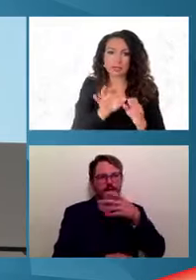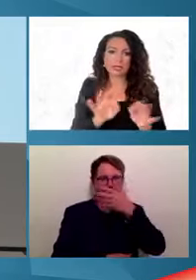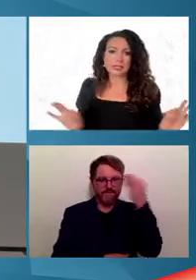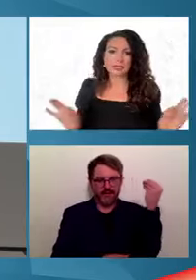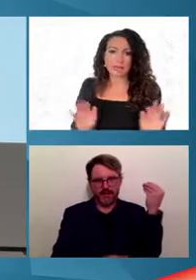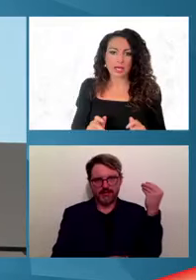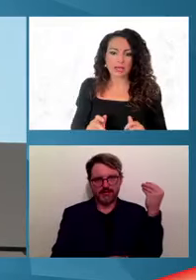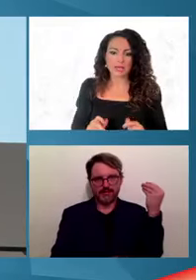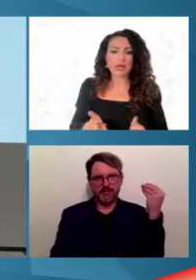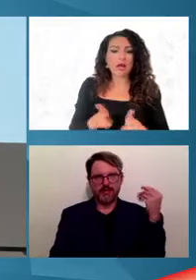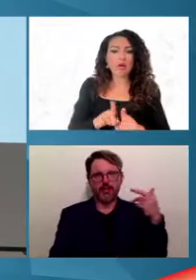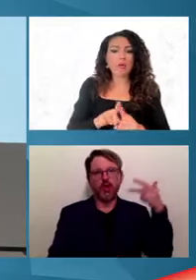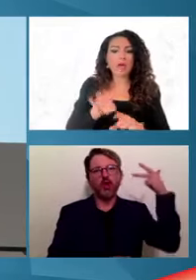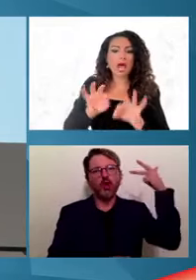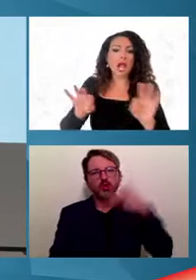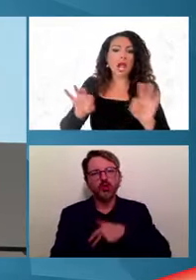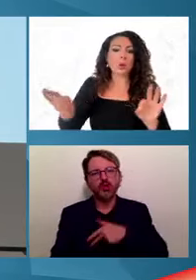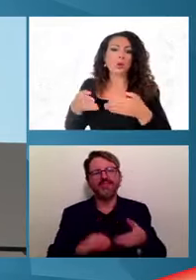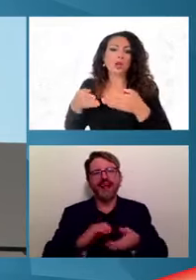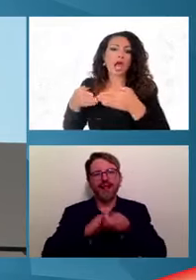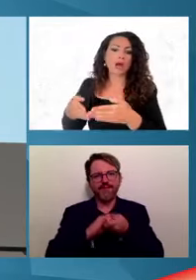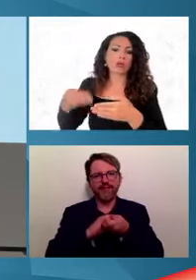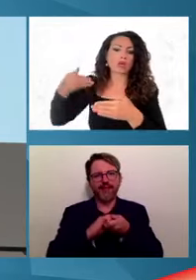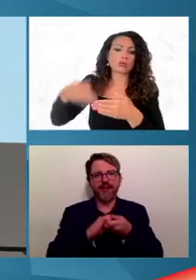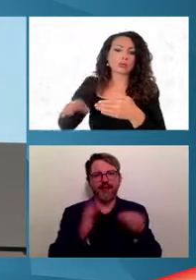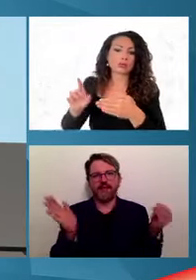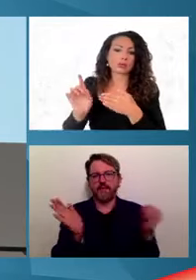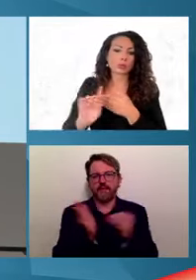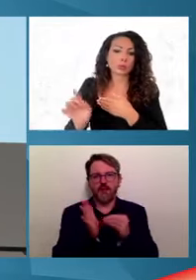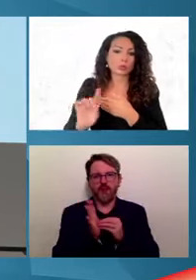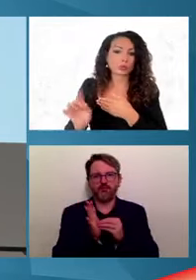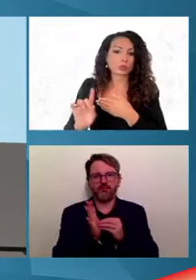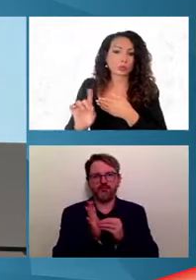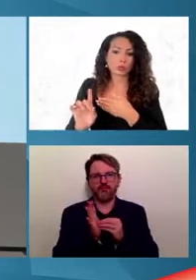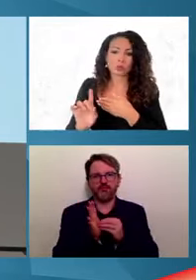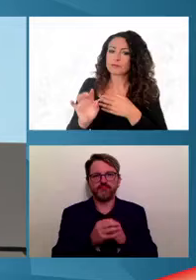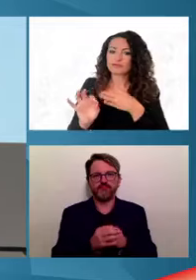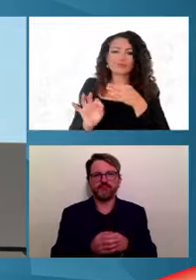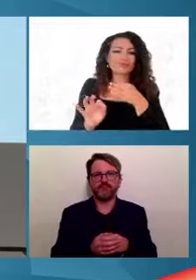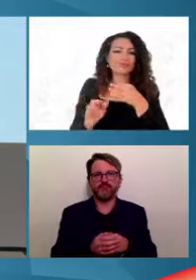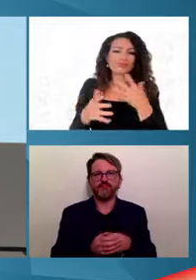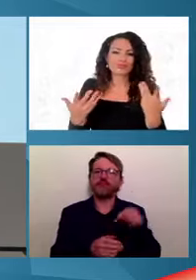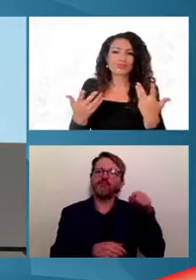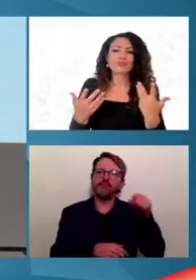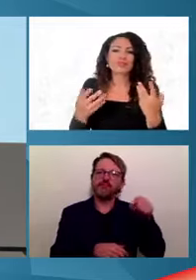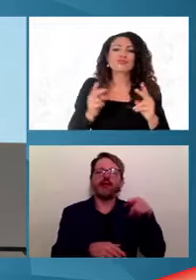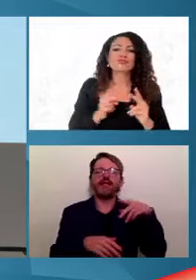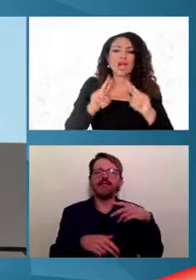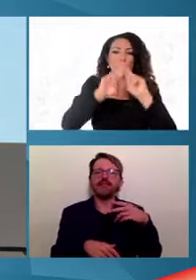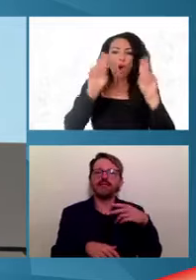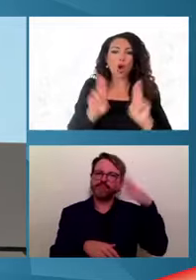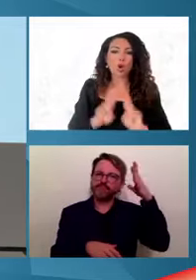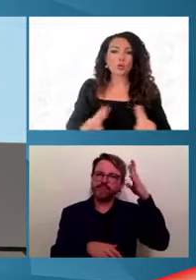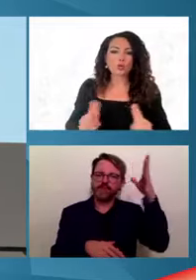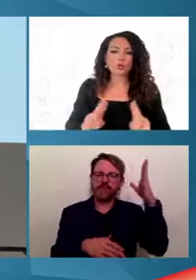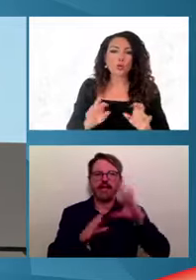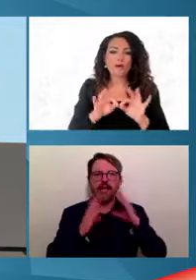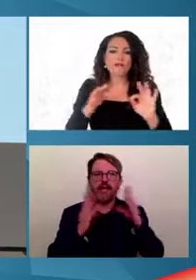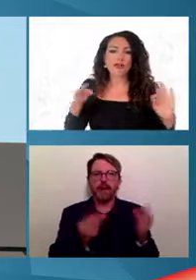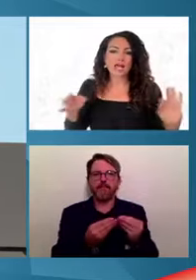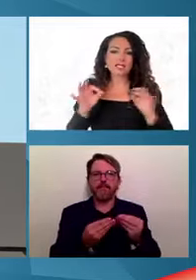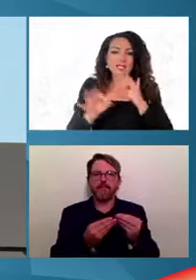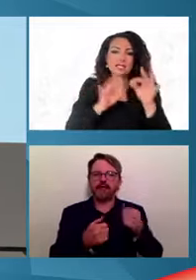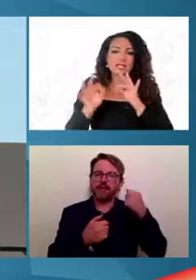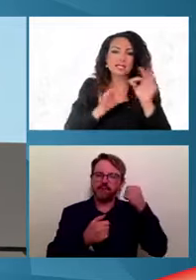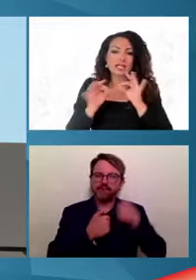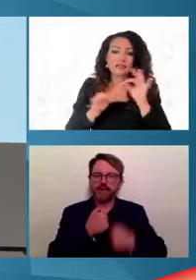die Sozialverträglichkeit zu gewährleisten. Und das wird gemeinsamer Anstrengungen bedürfen. Und deshalb heute